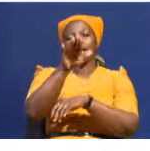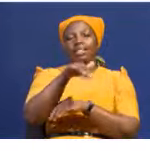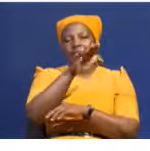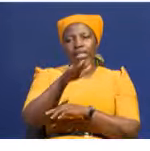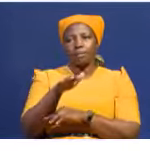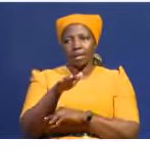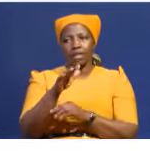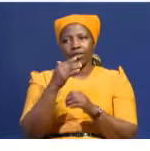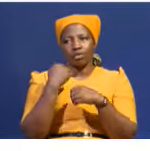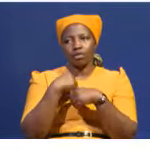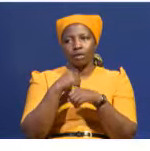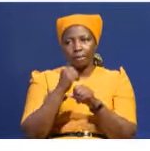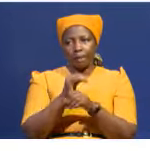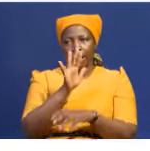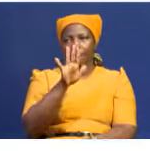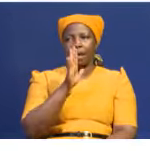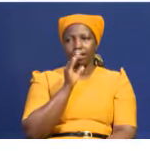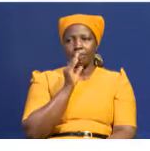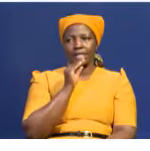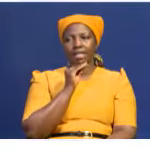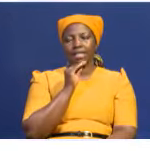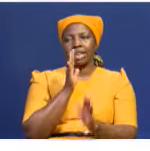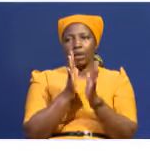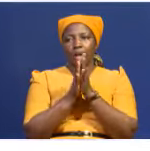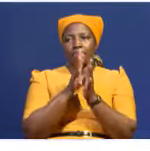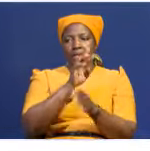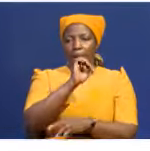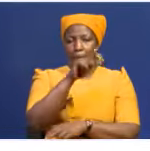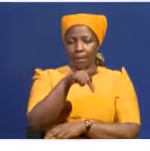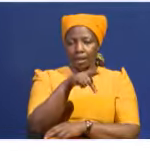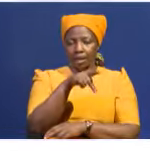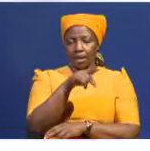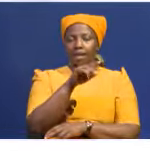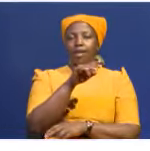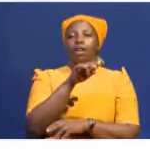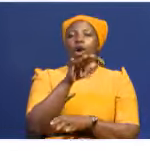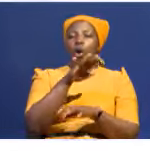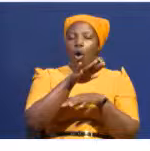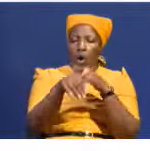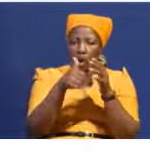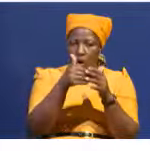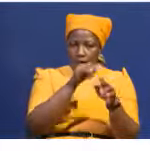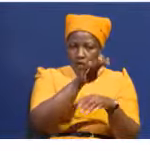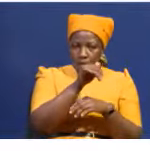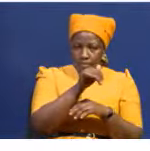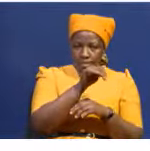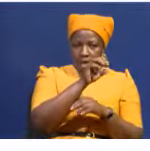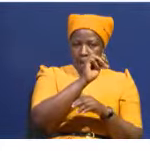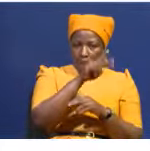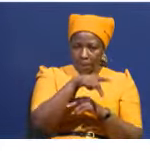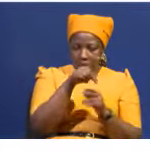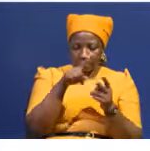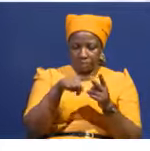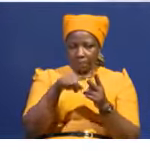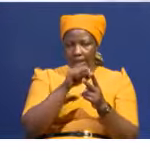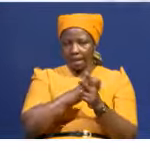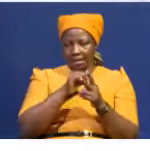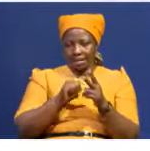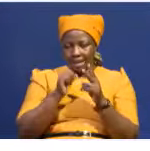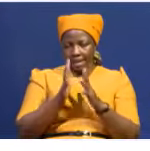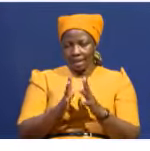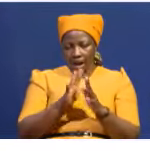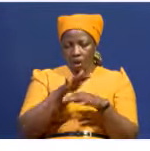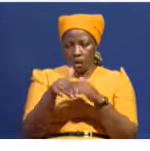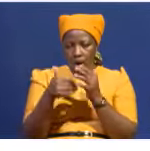kufanya mazungumzo na wabunge ambao ni wabunge wote kutoka katika upande wa seneti na vile vile bunge la kitaifa.